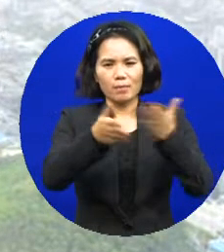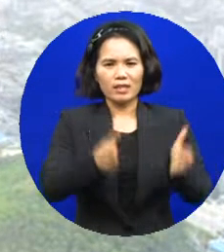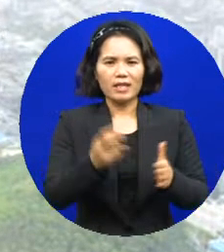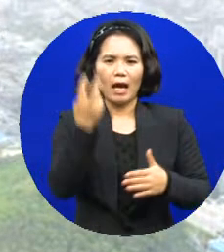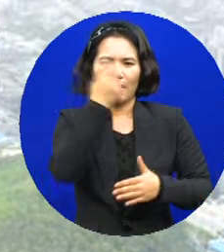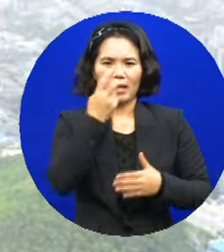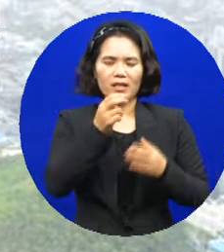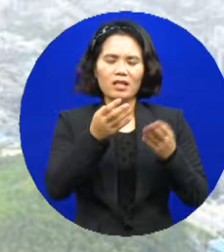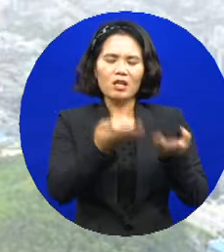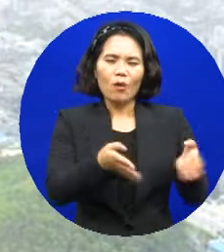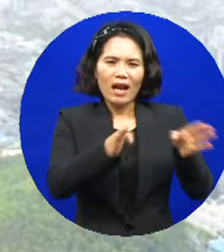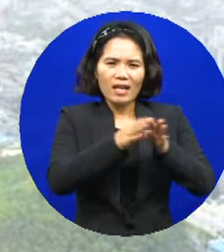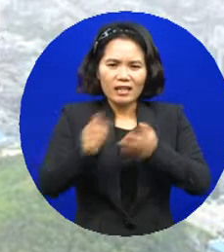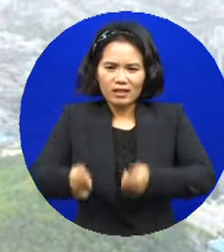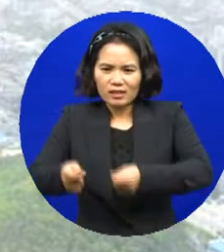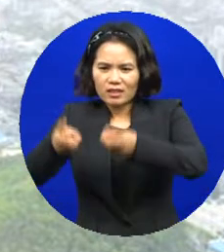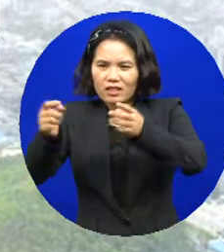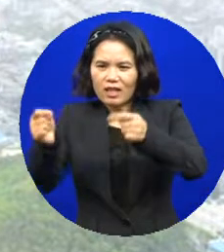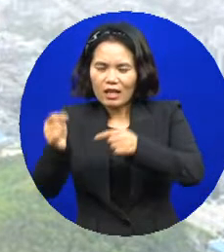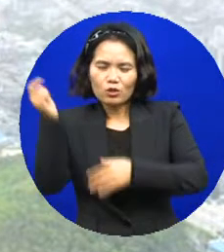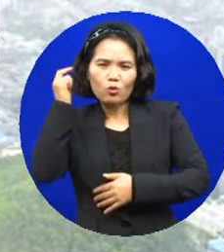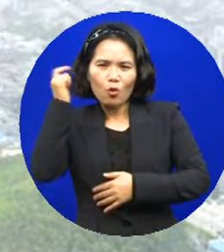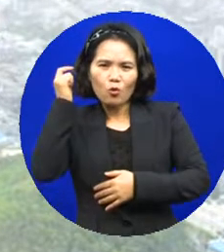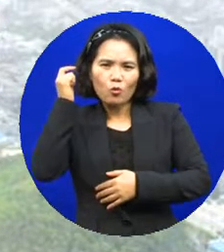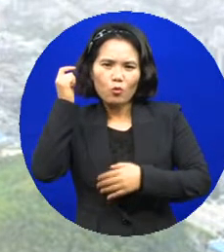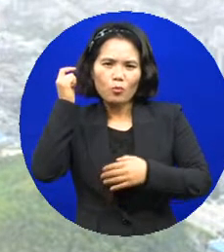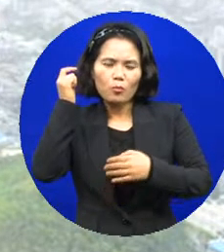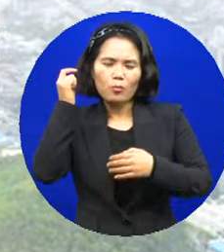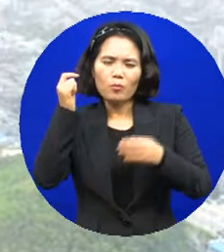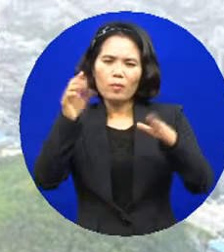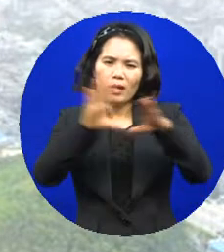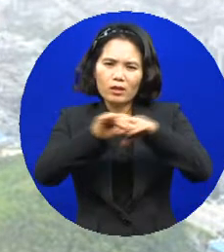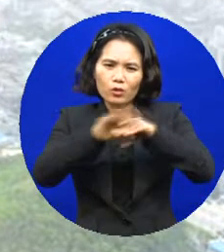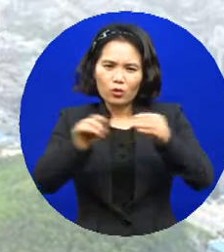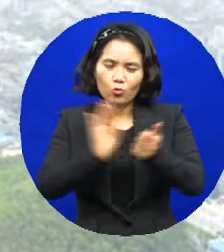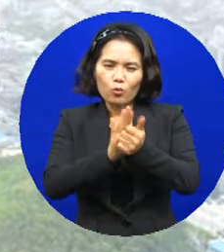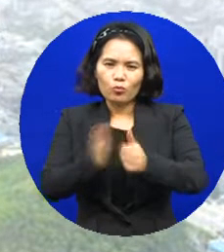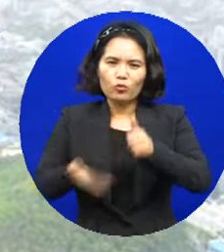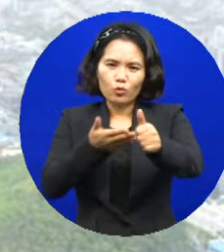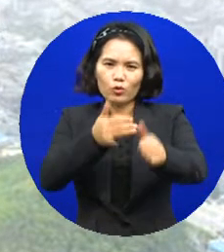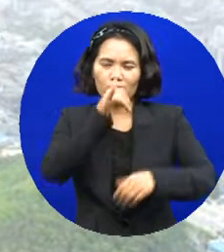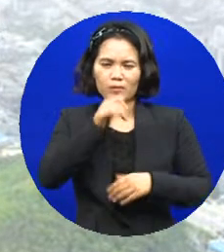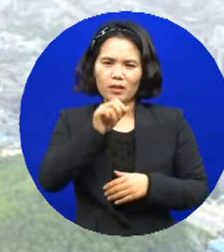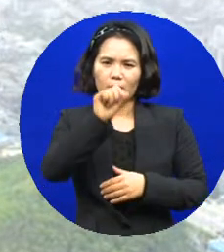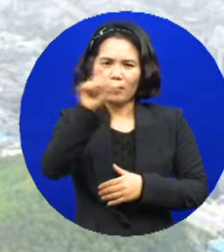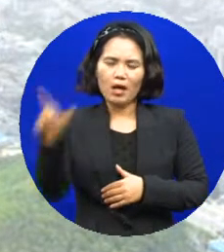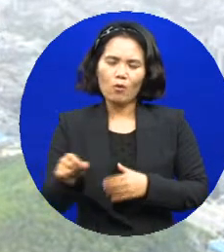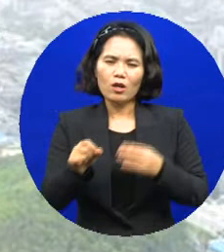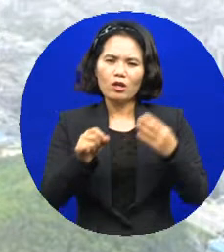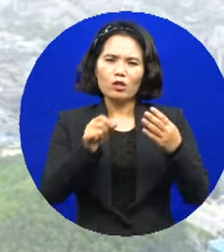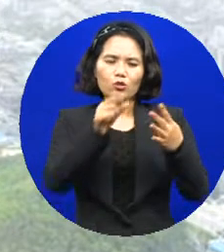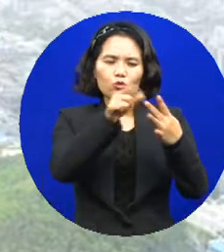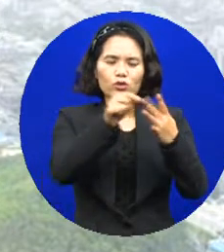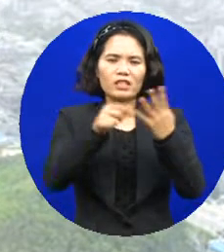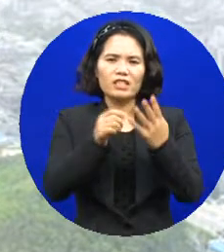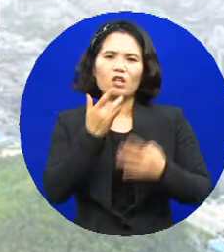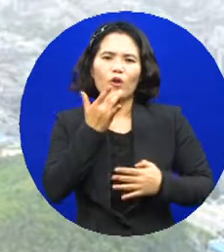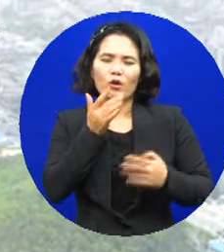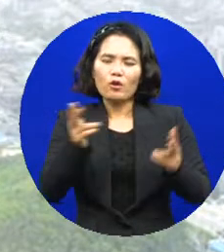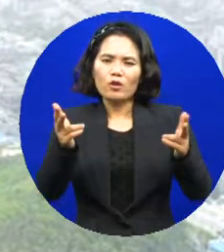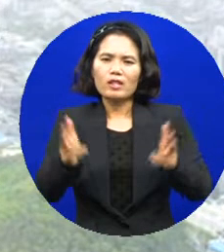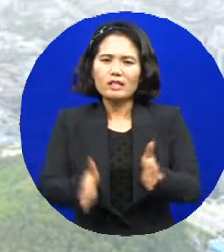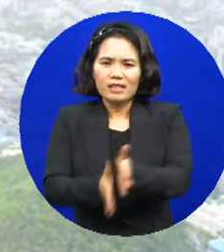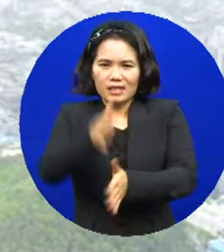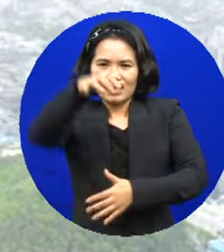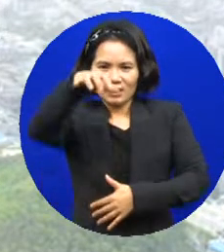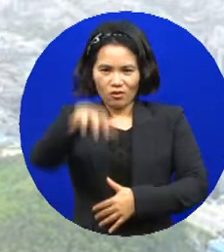상담실이 아파트 관리 및 층간소음 등의 생활 속 갈등과 분쟁 해소에 도움을 주고 있습니다. 매월 둘째, 넷째 화요일